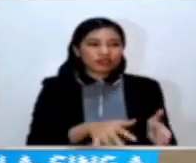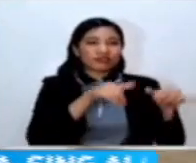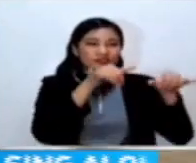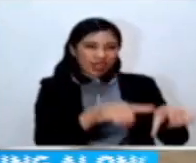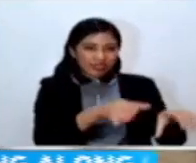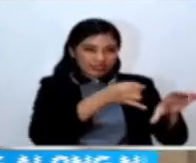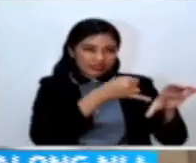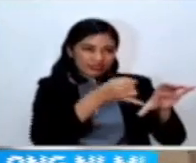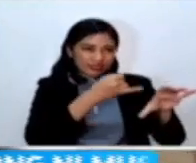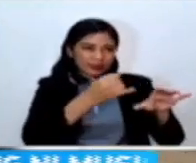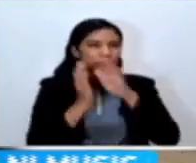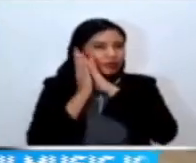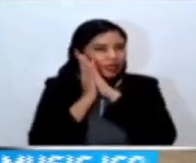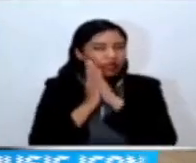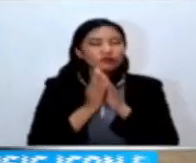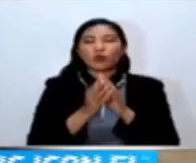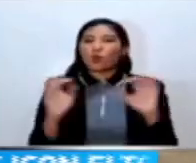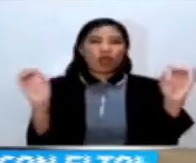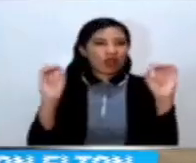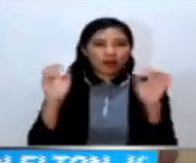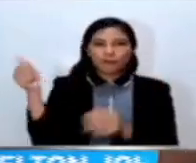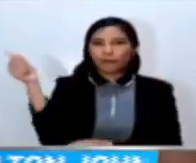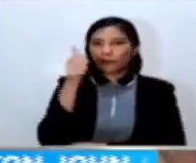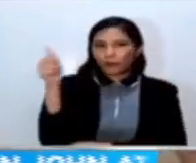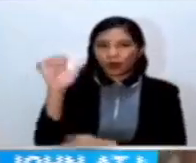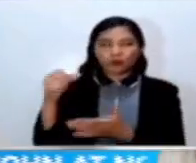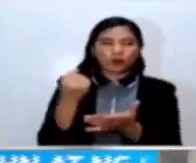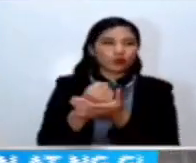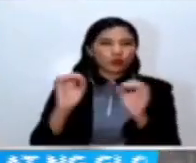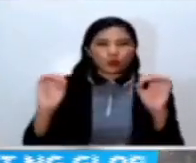Hali. Maraming salamat sa iyo, Mark Makalalad.